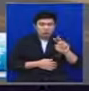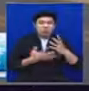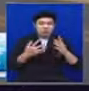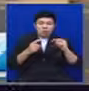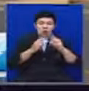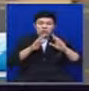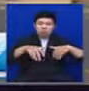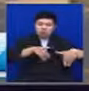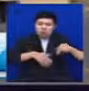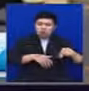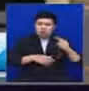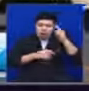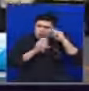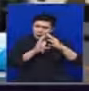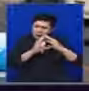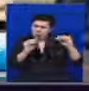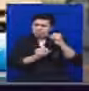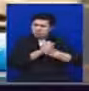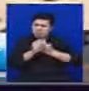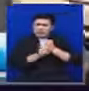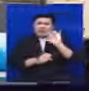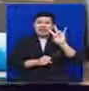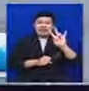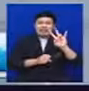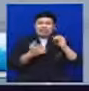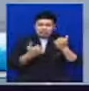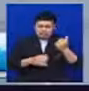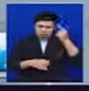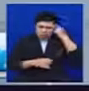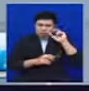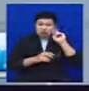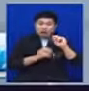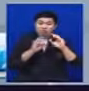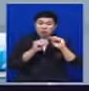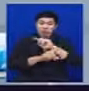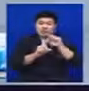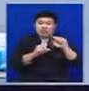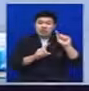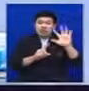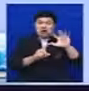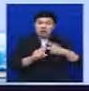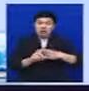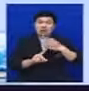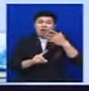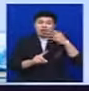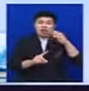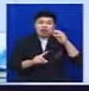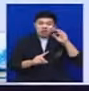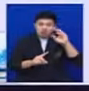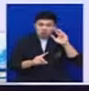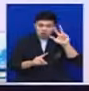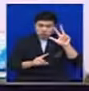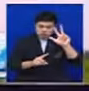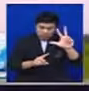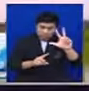าวบ้านเรื่องได้เงียบหายไปนาน7ปีกระทั่งมีการนัดประชุมเมื่อวันที่25มีนาคม2559